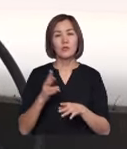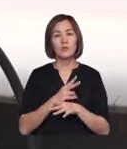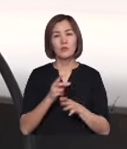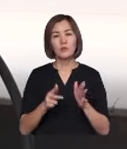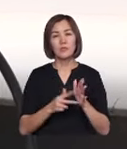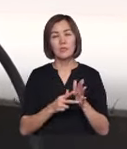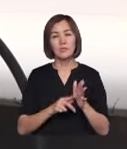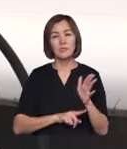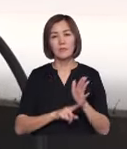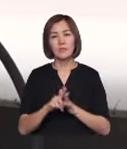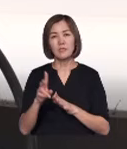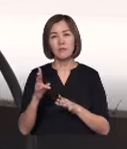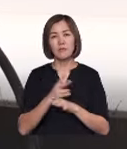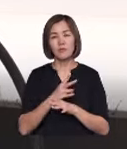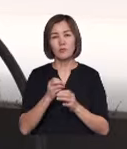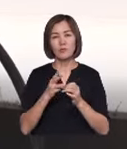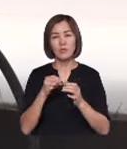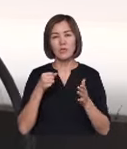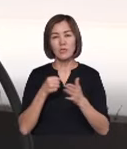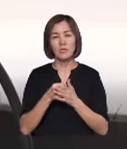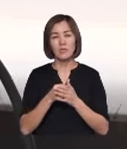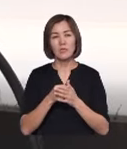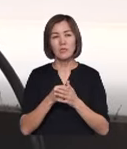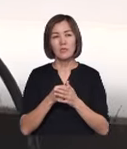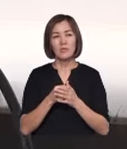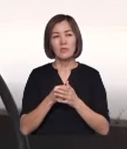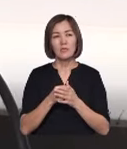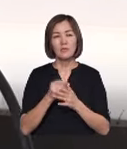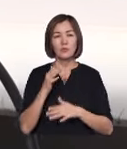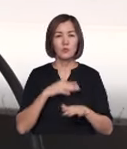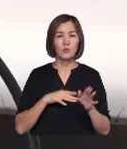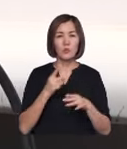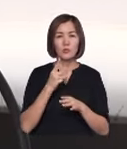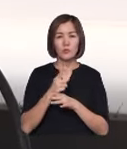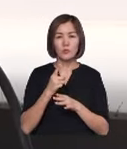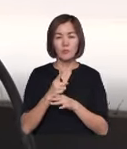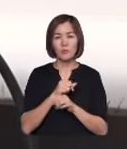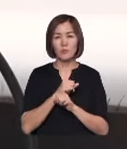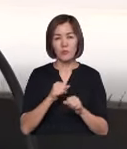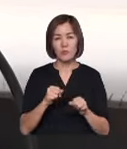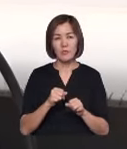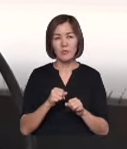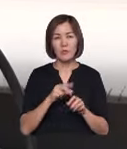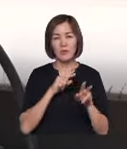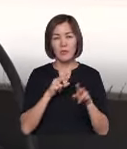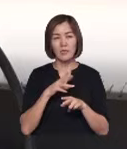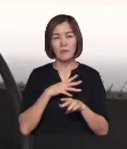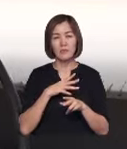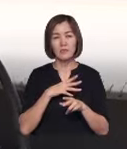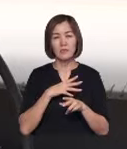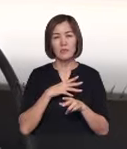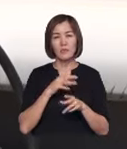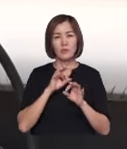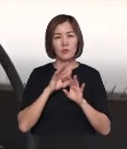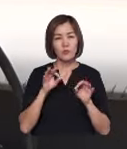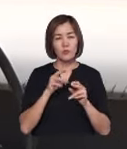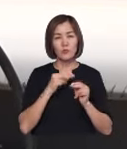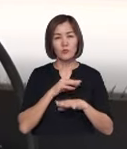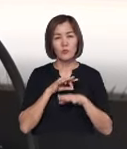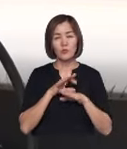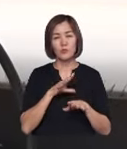8-ден түнгі 12-ке дейін болады. Түнгі уақыттарда суға түсірмейміз адамдарды. Жадыма парақшаларын таратамыз, суға